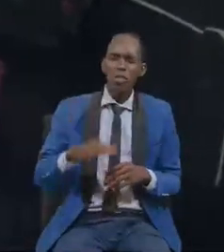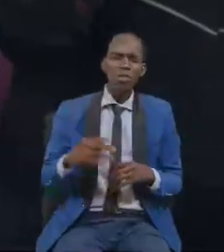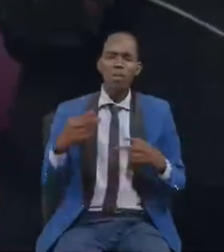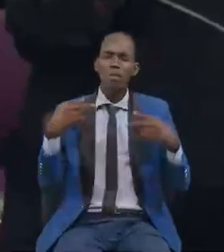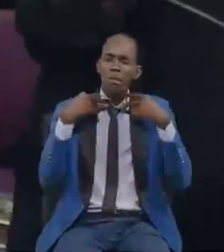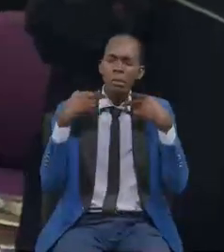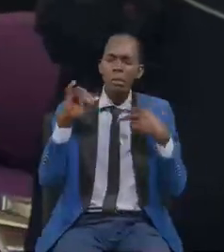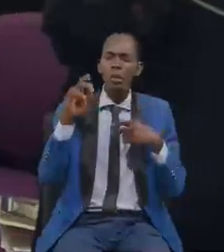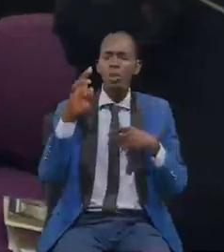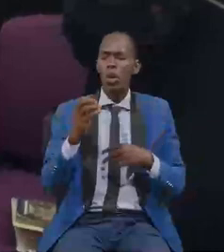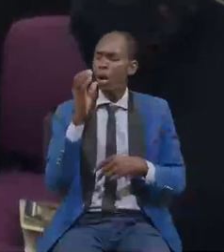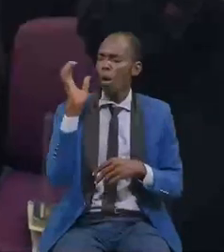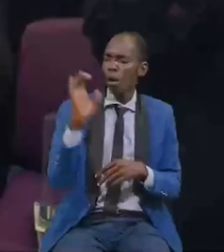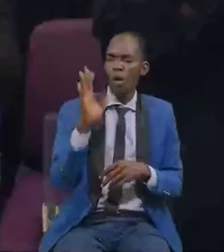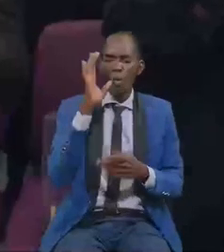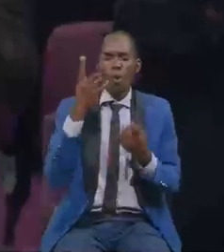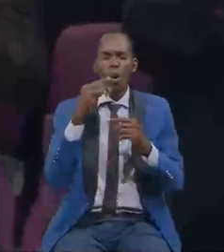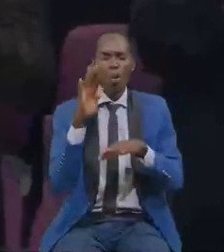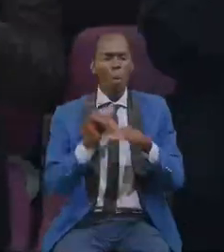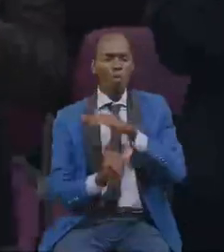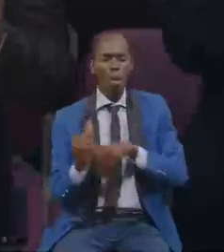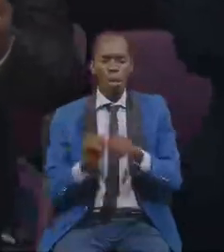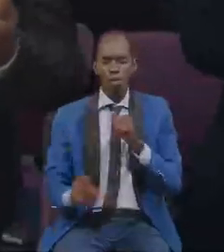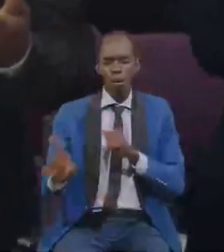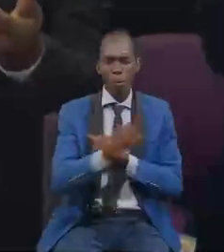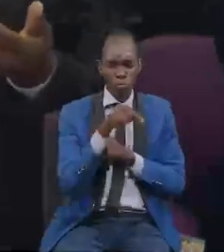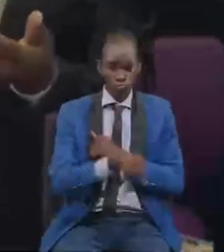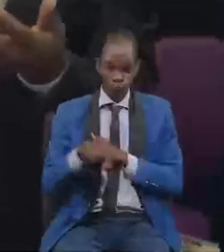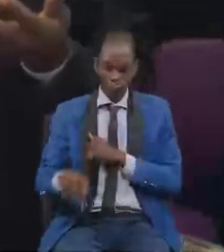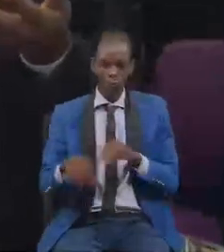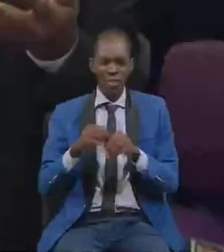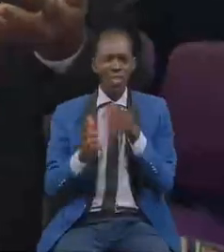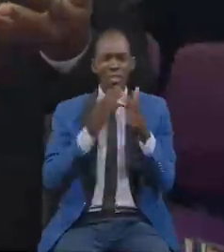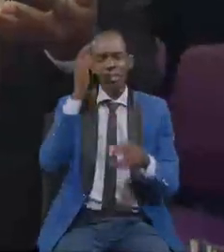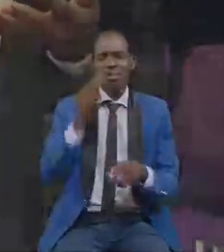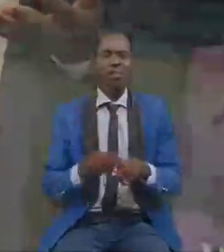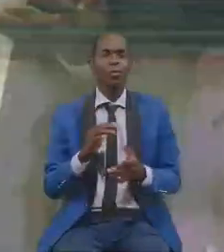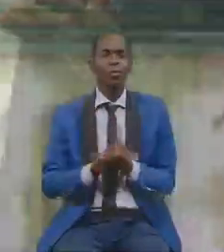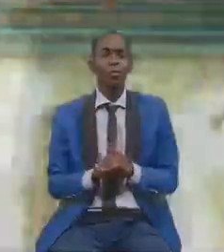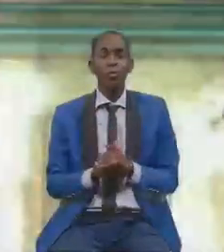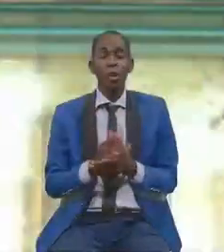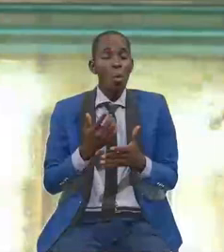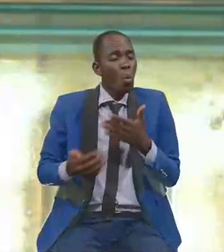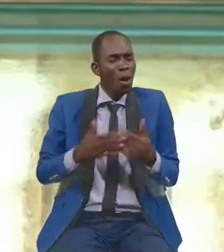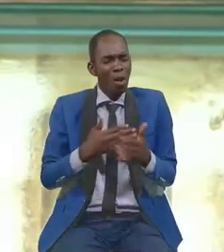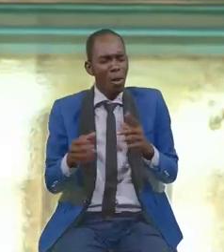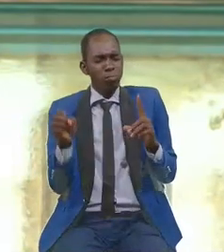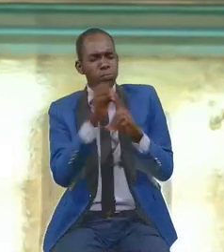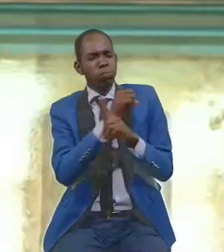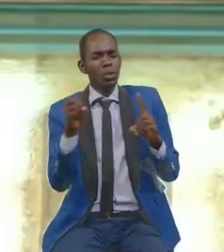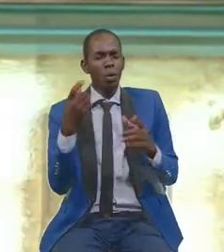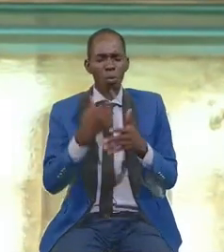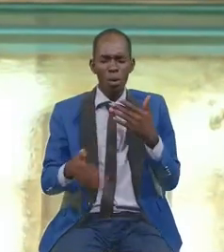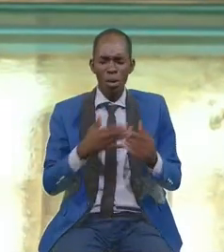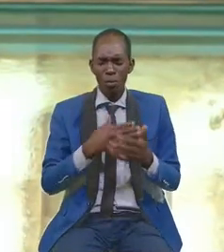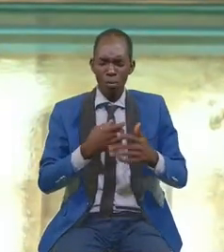toute malédiction, que tu sois mis sous vos pieds au nom de Jésus-Christ. Quelle que soit l'attaque,